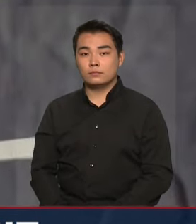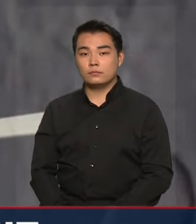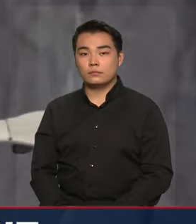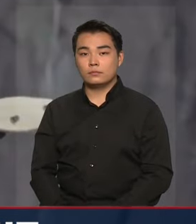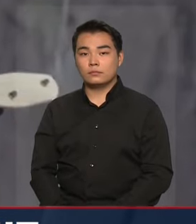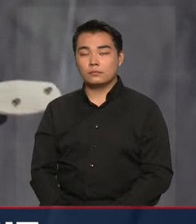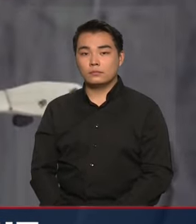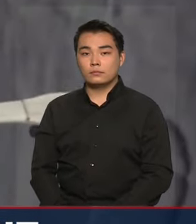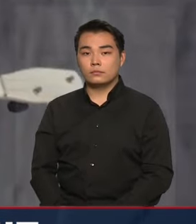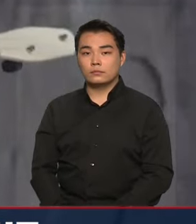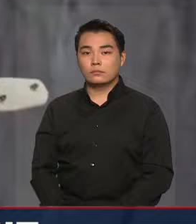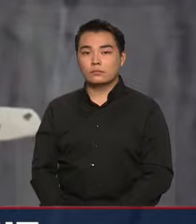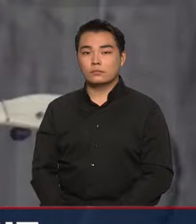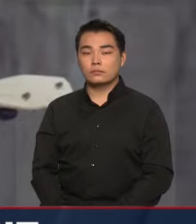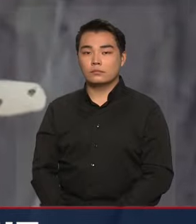салайық.